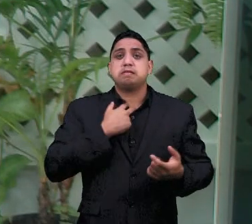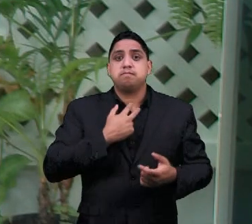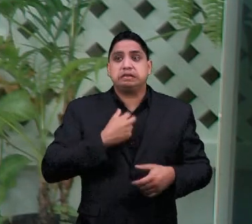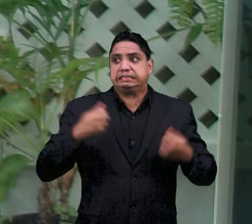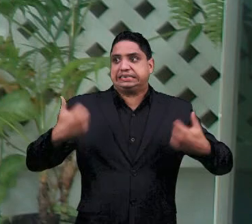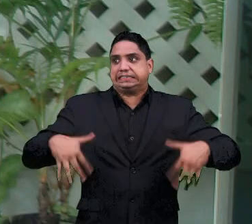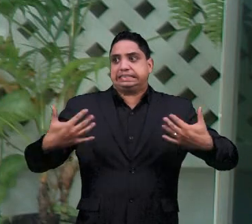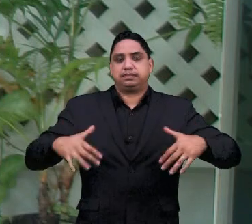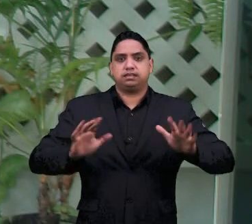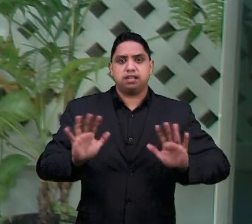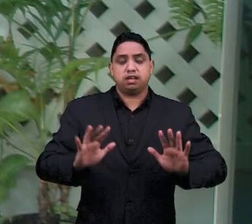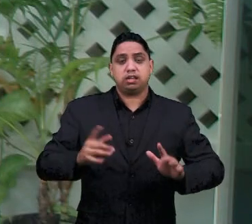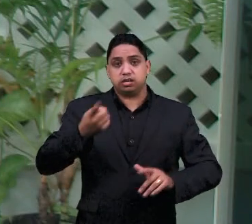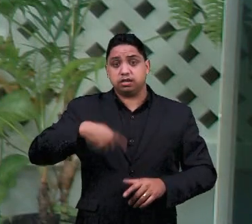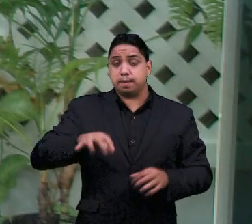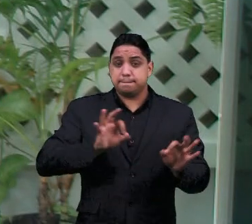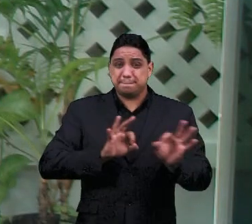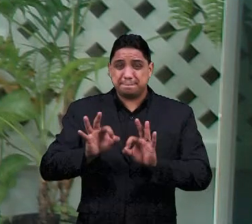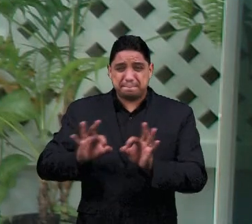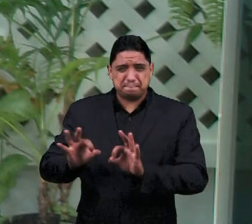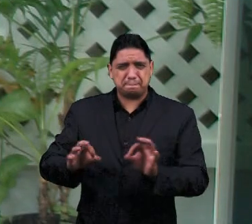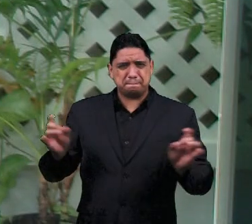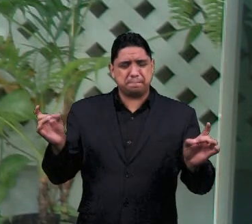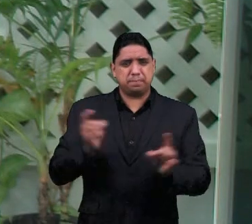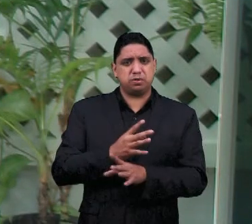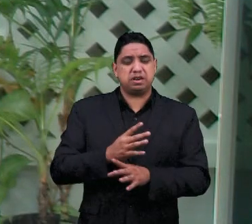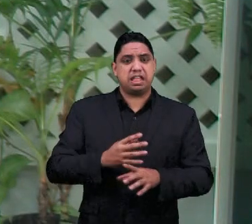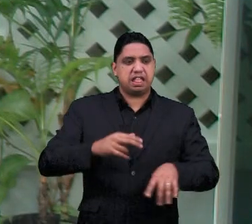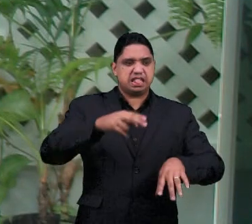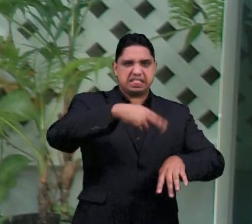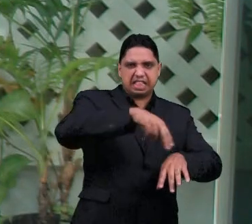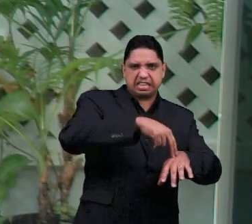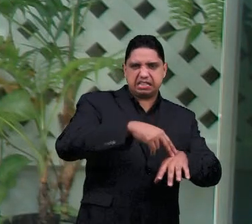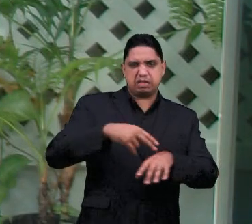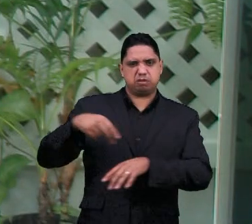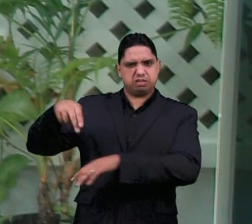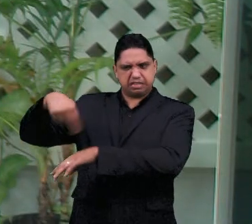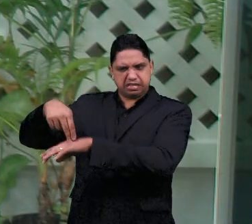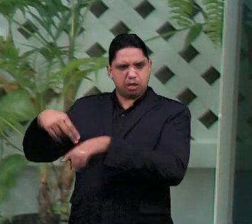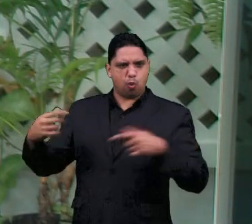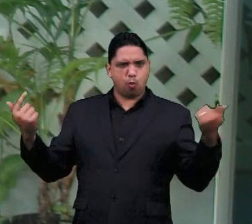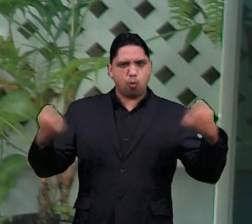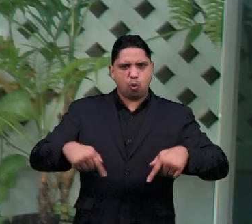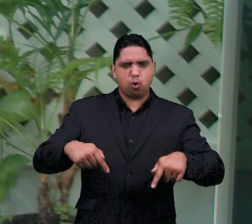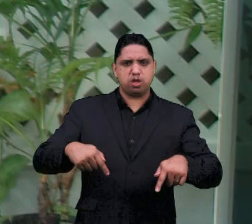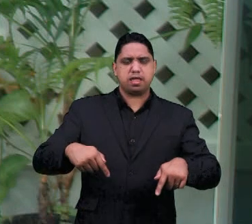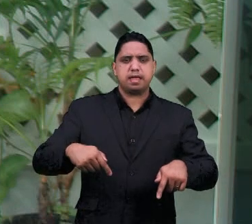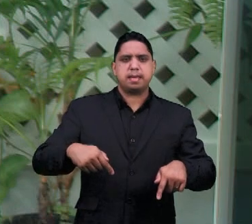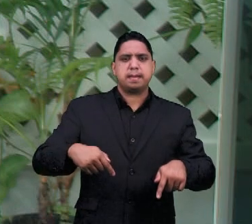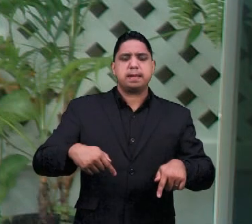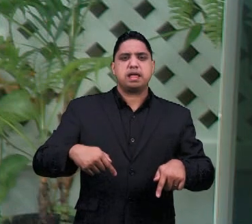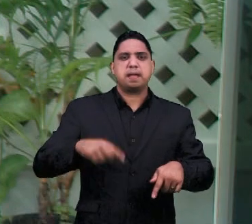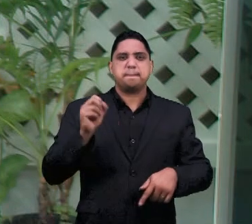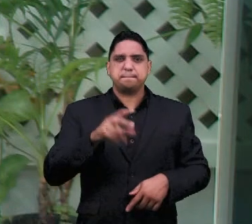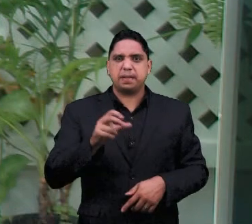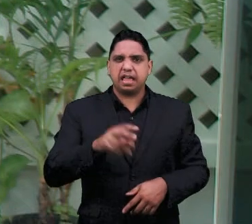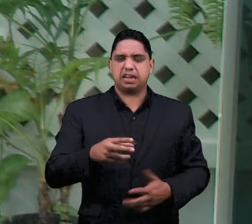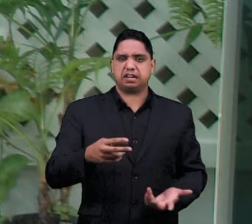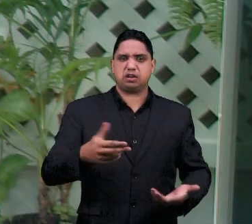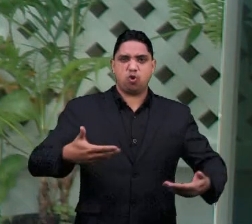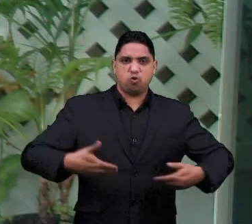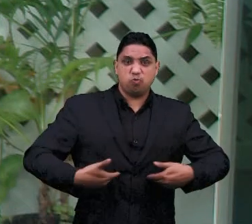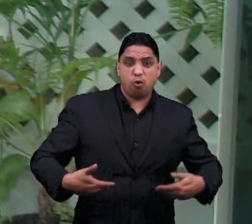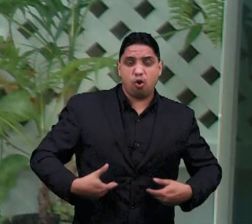Nous ne pouvons pas être désespérés. Nous devons être préparés, dire, nation